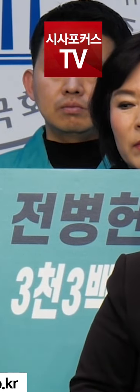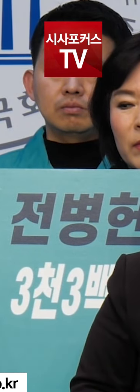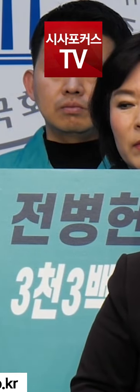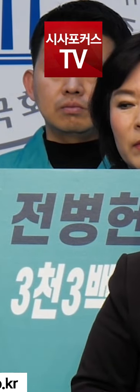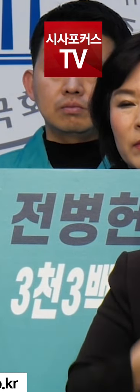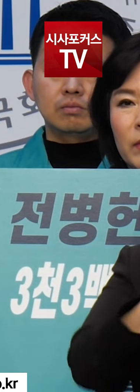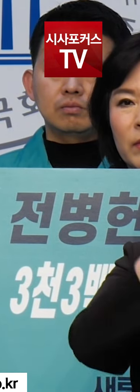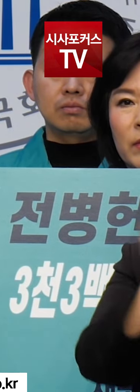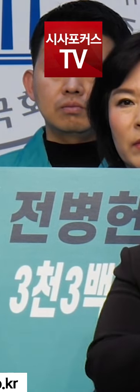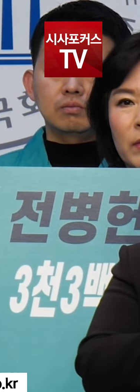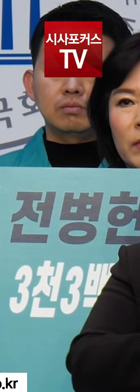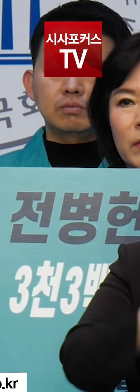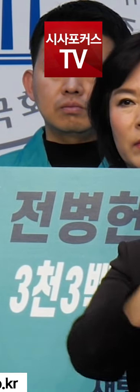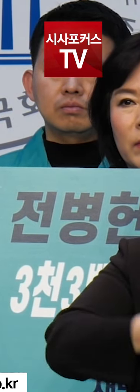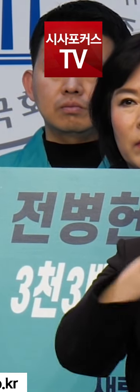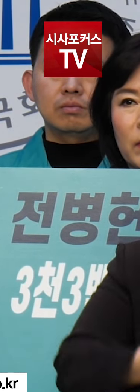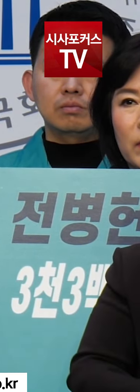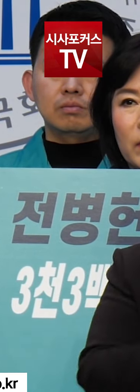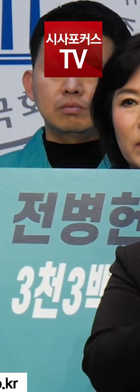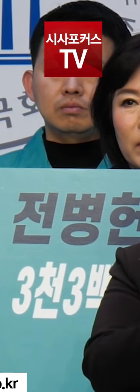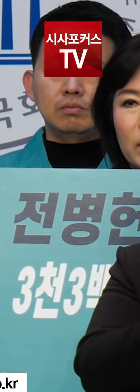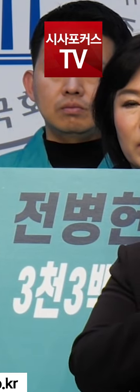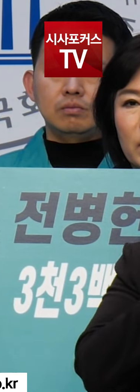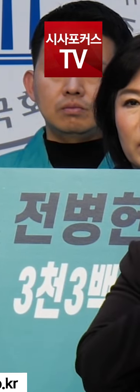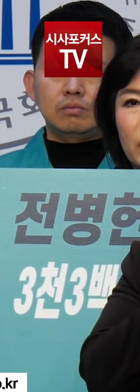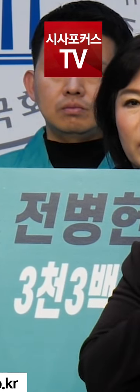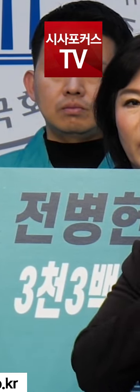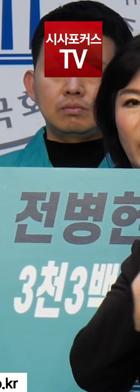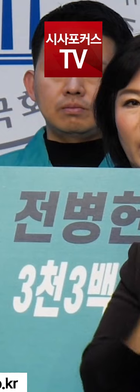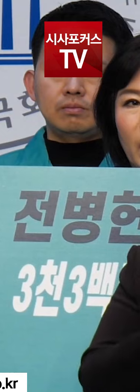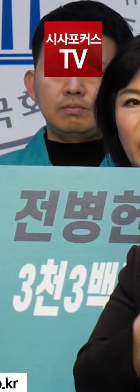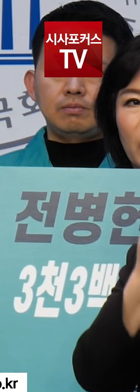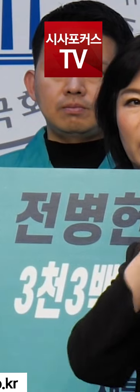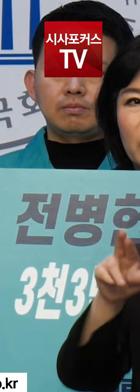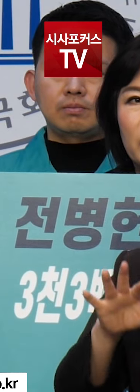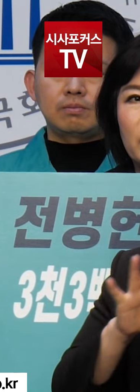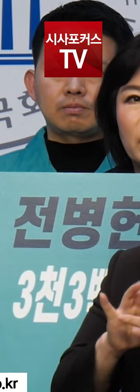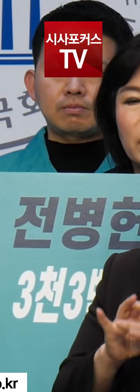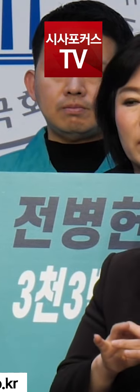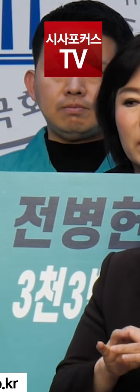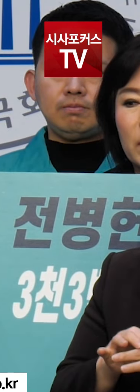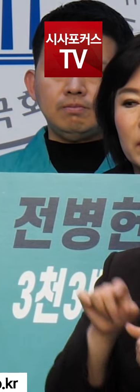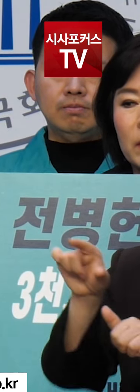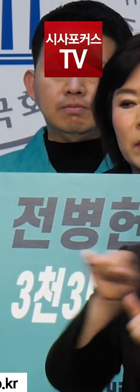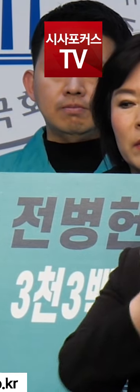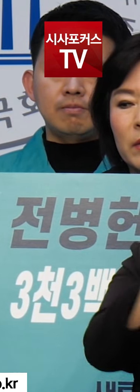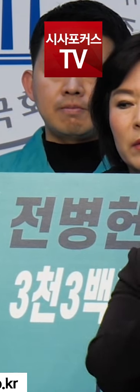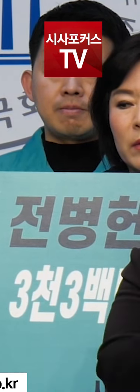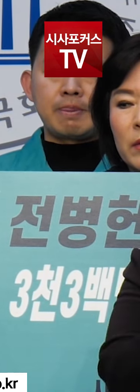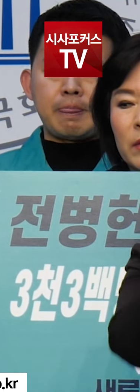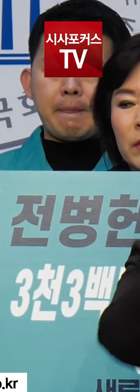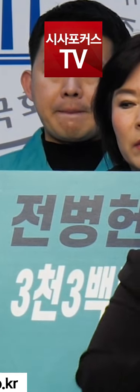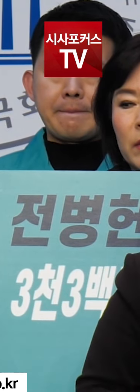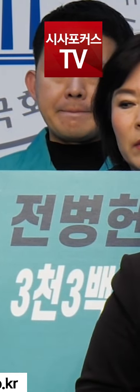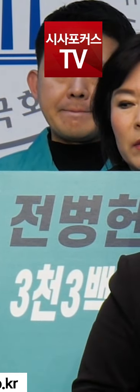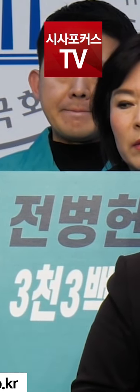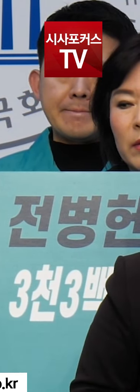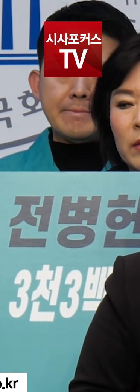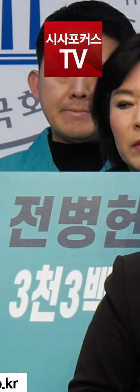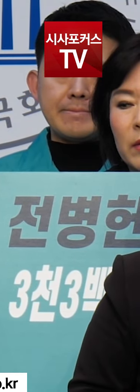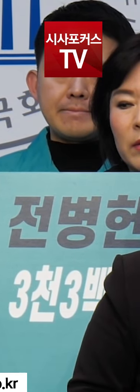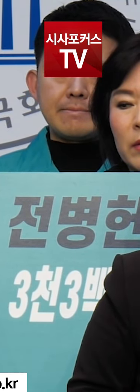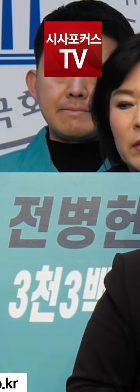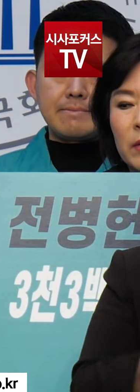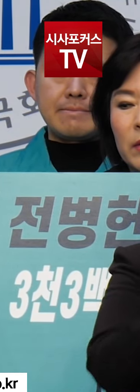민주정당의 공천은 사라지고 사천만이 판치고 있습니다. 누가 친명인가를 넘어서 친명의